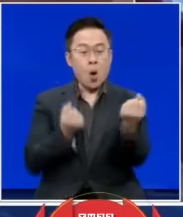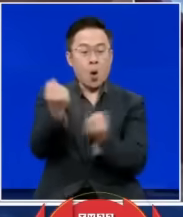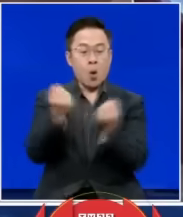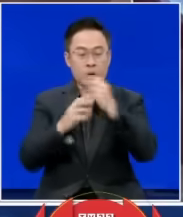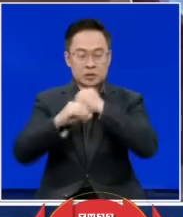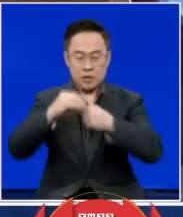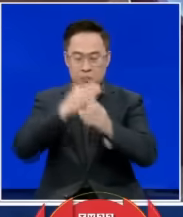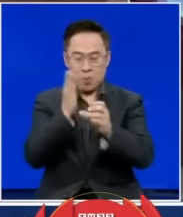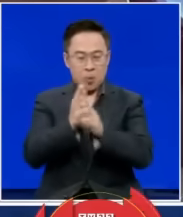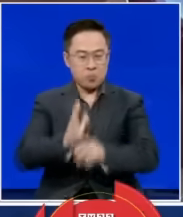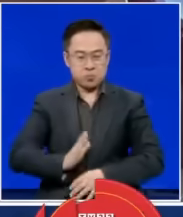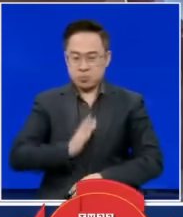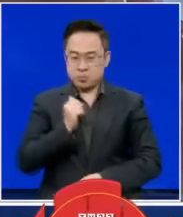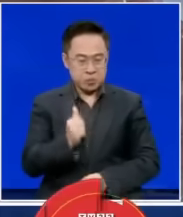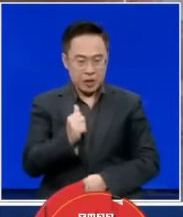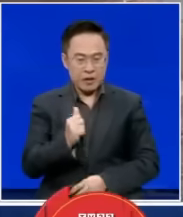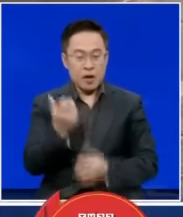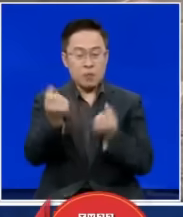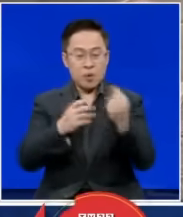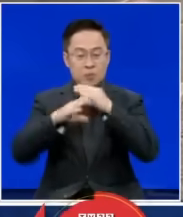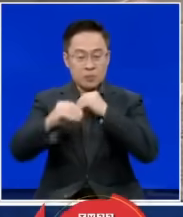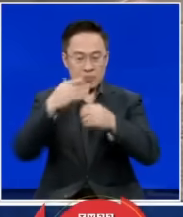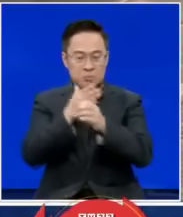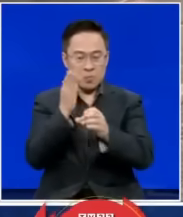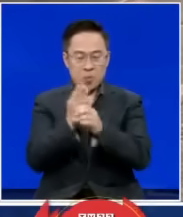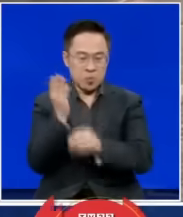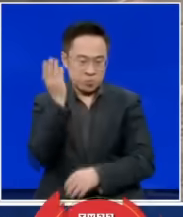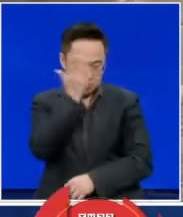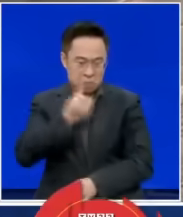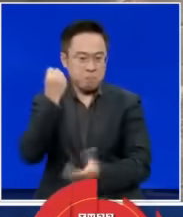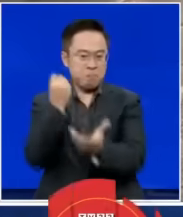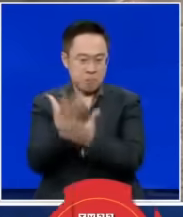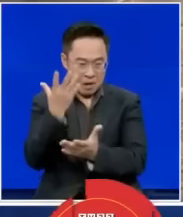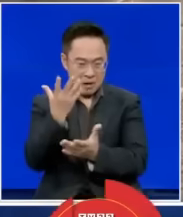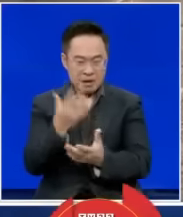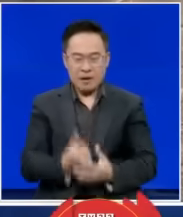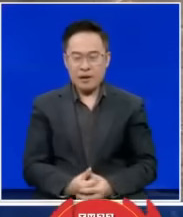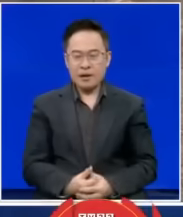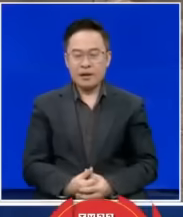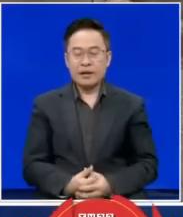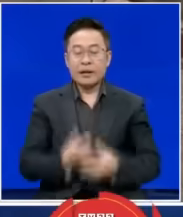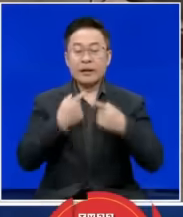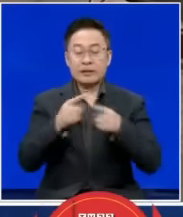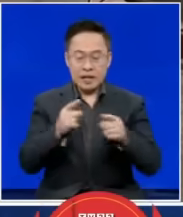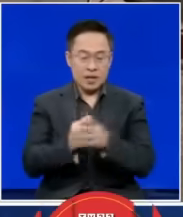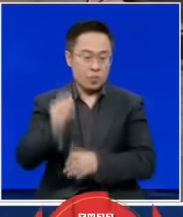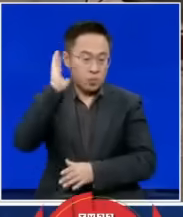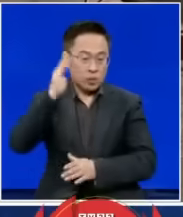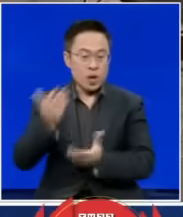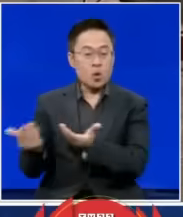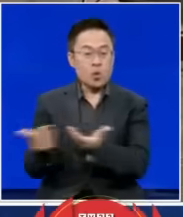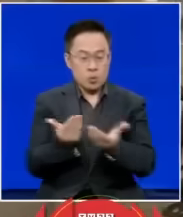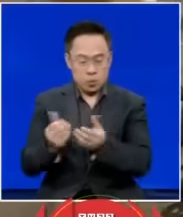ช่ไหมว่าลูกใคร เป็นรถใช้คำว่าทรงสปอร์ตกันแล้วกันนะทรงเขาเนี่ยนะฮะก็เป็นลูกชายรัฐ